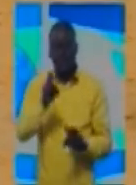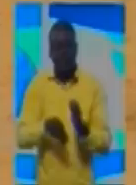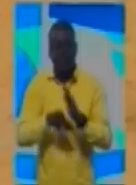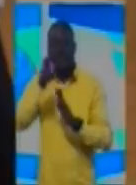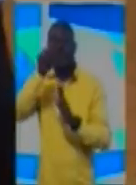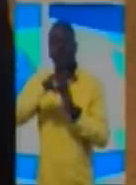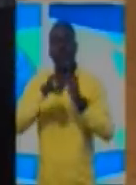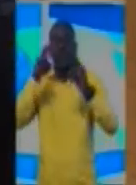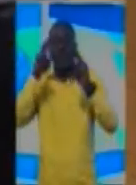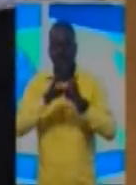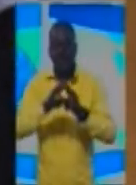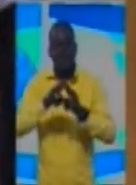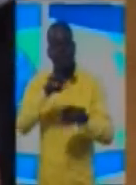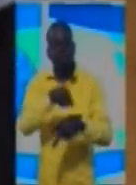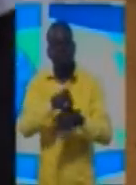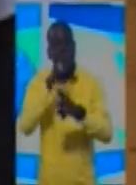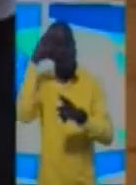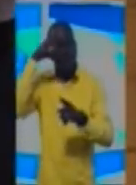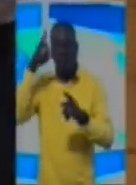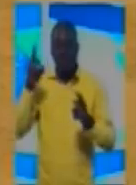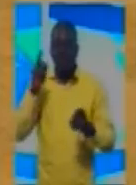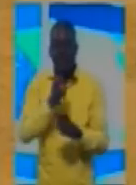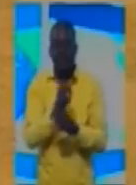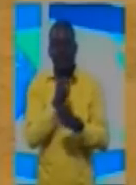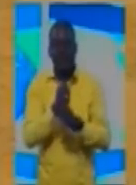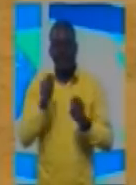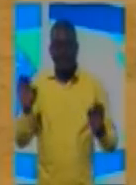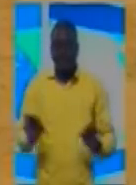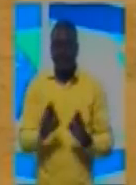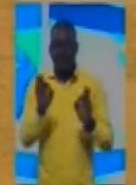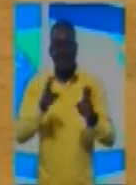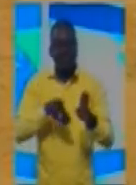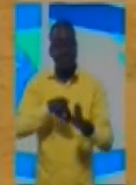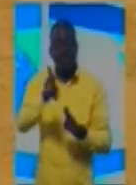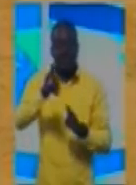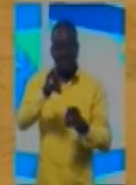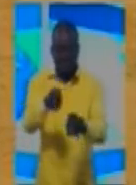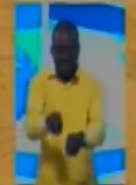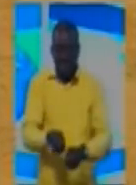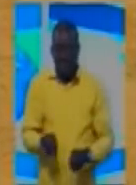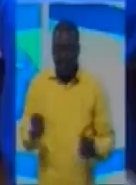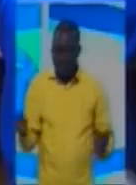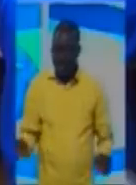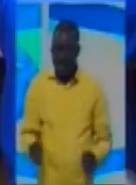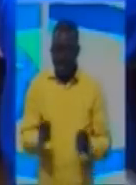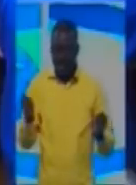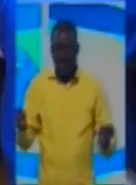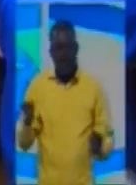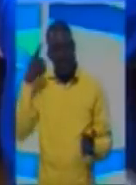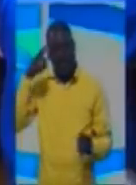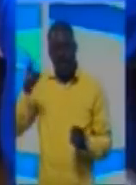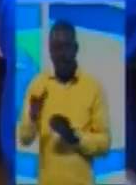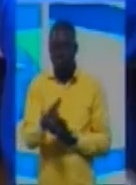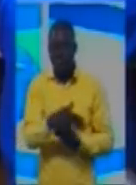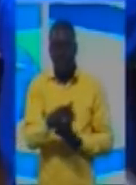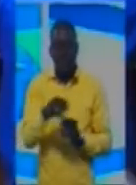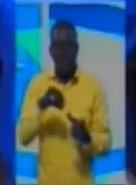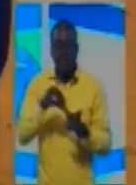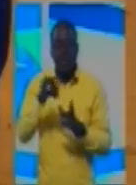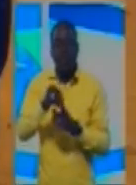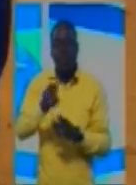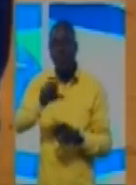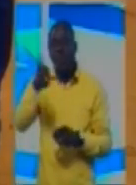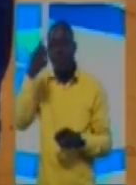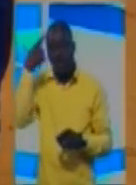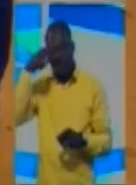rural prêts à l'emploi sont célébrés. Ils maîtrisent les domaines de l'agriculture, de l'élevage, de la pisciculture, de la sylviculture